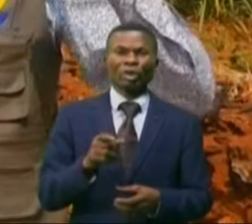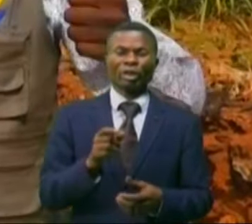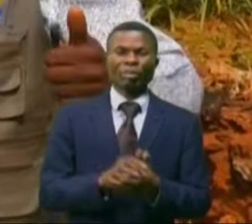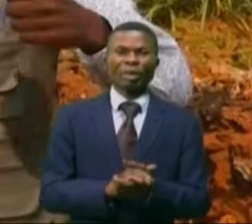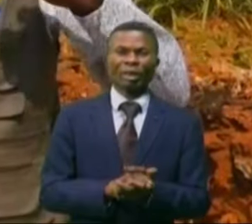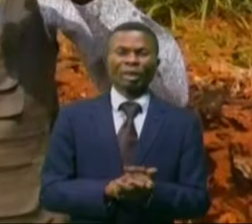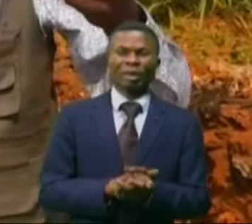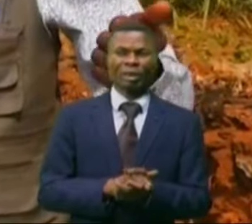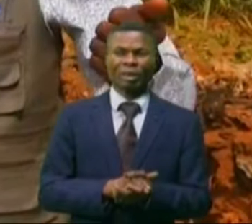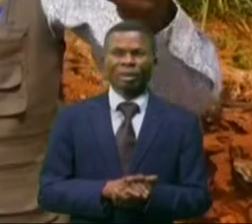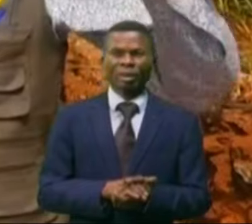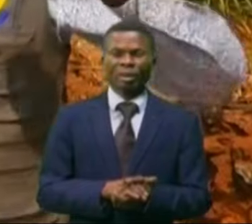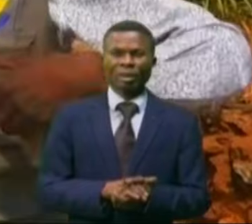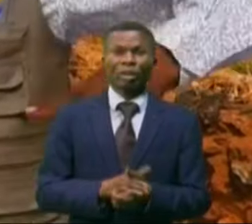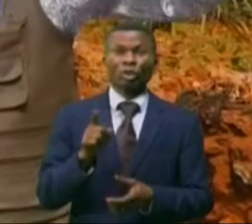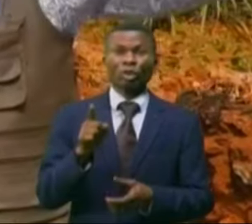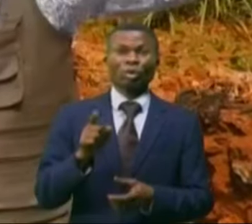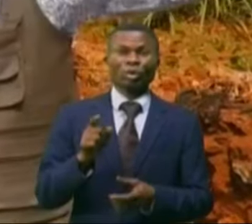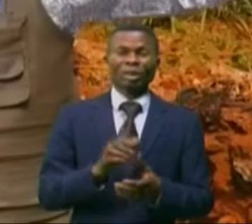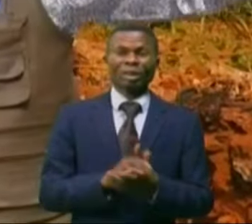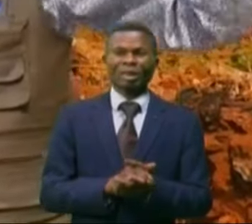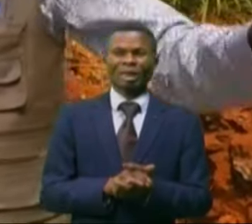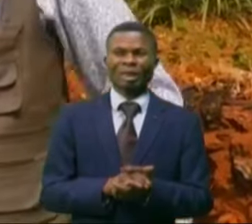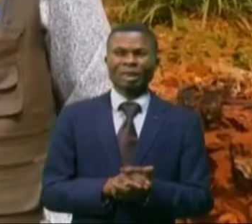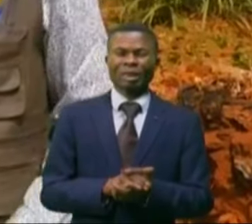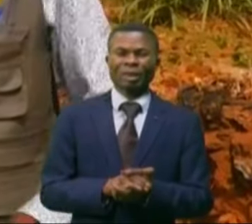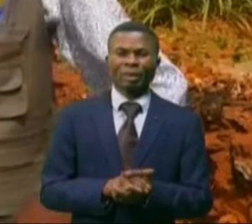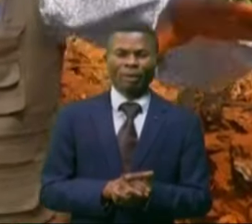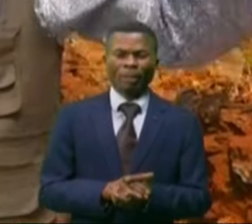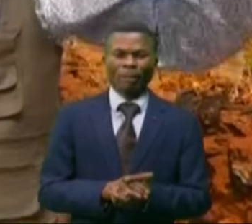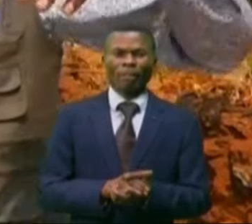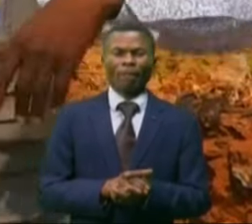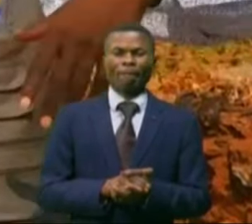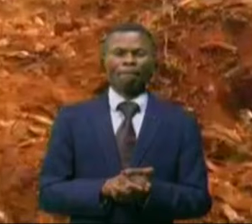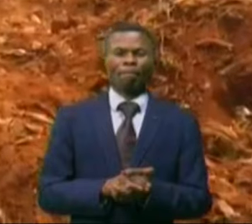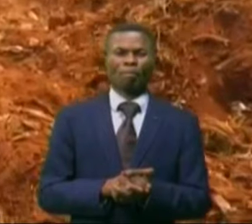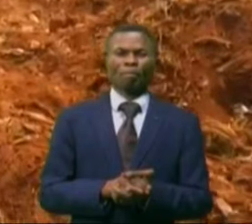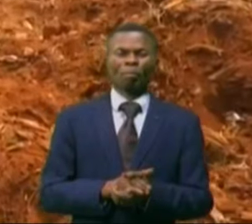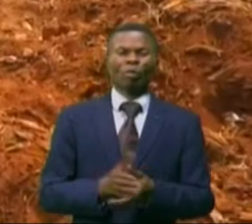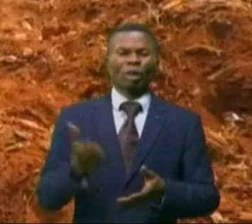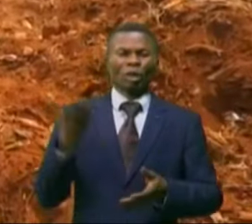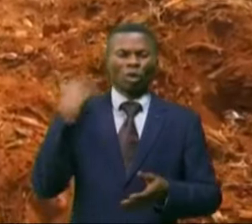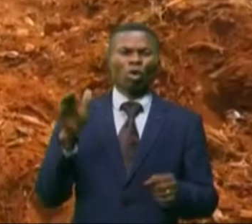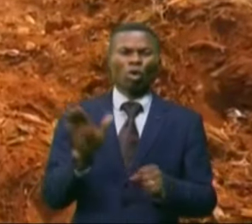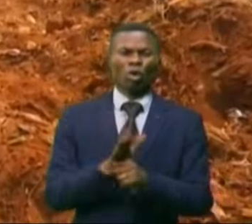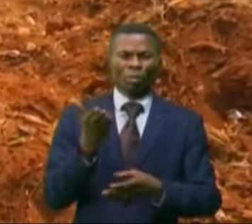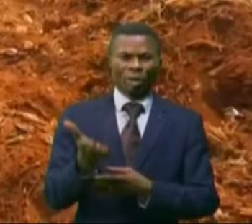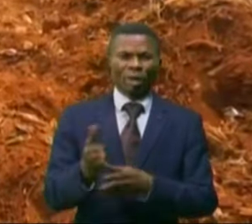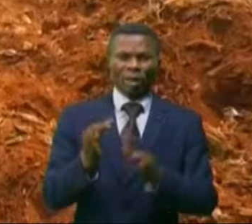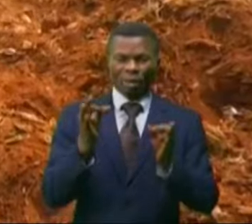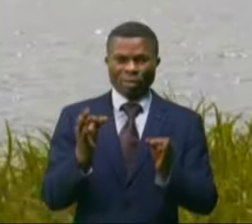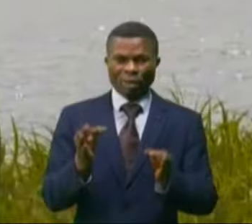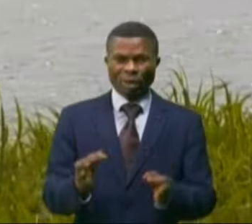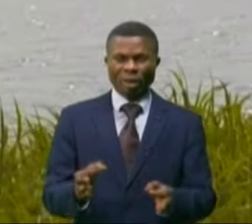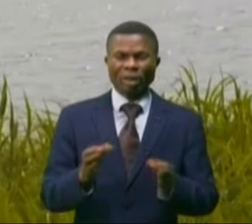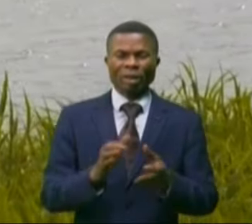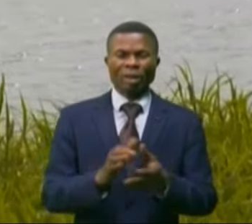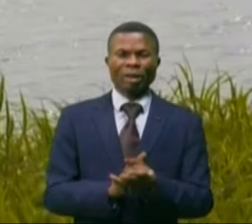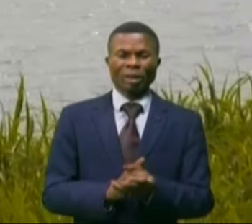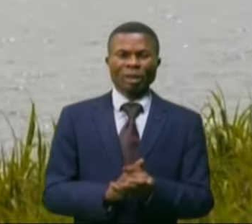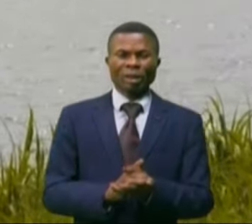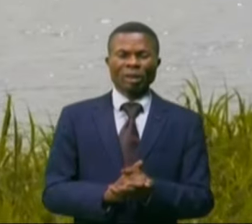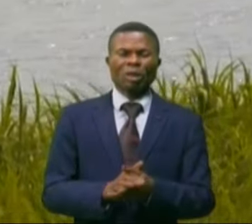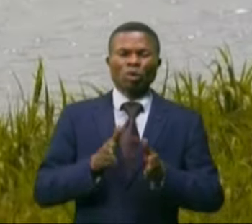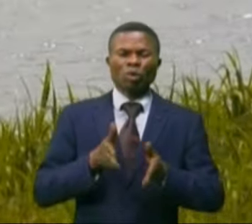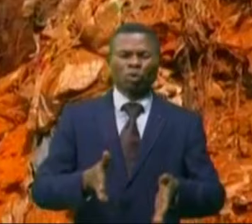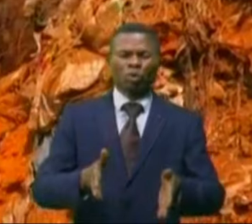résoudre le problème de l'érosion et l'eau nous va couler paisiblement et vers le lac Kabou qui est notre